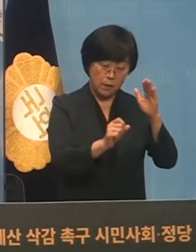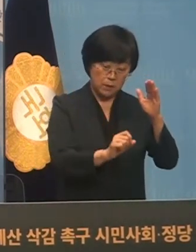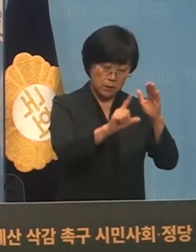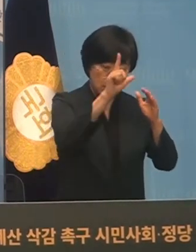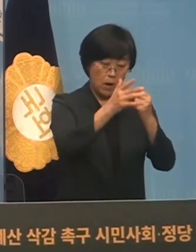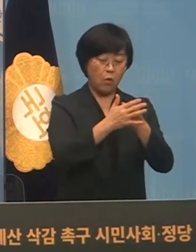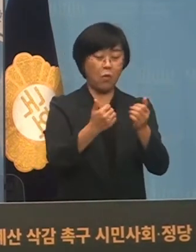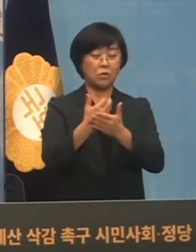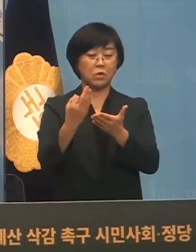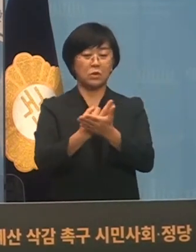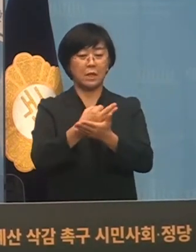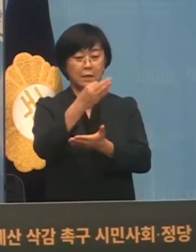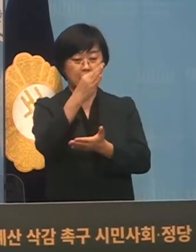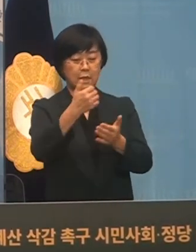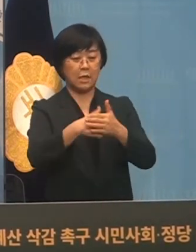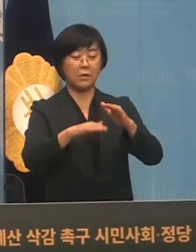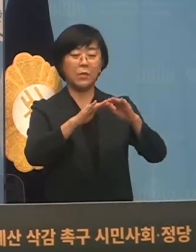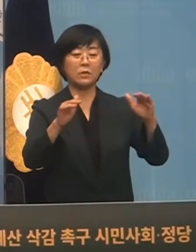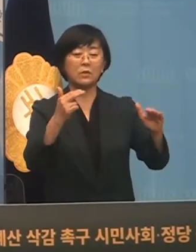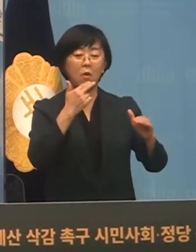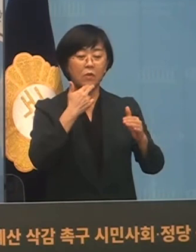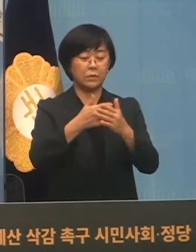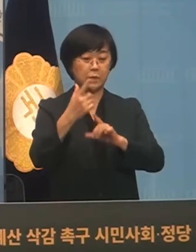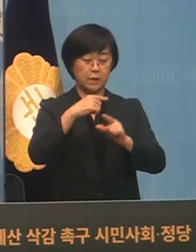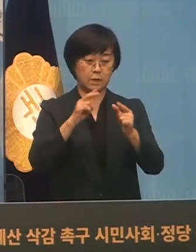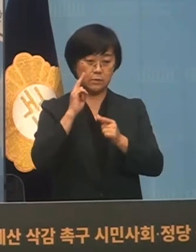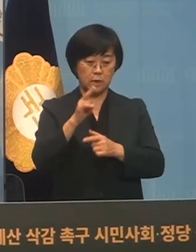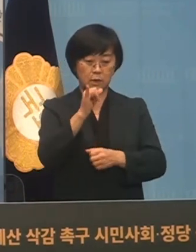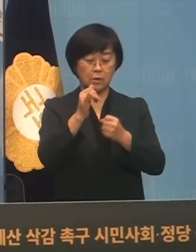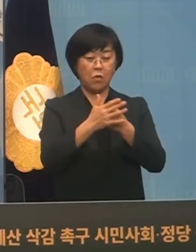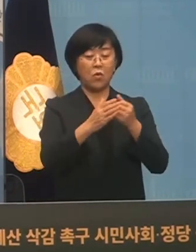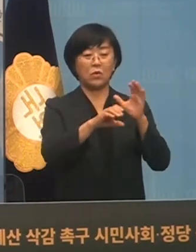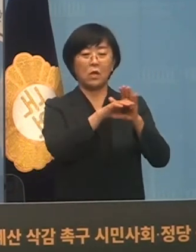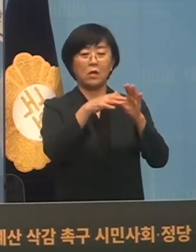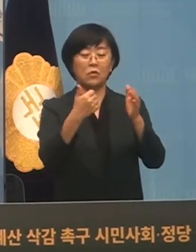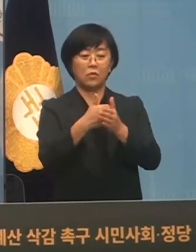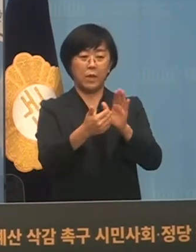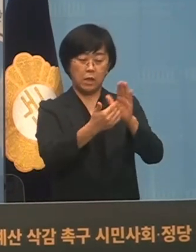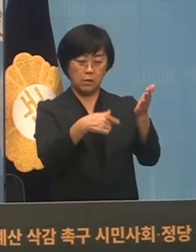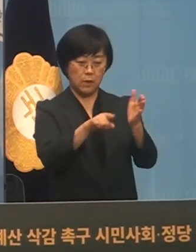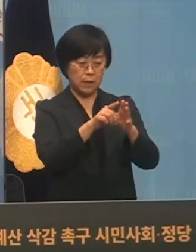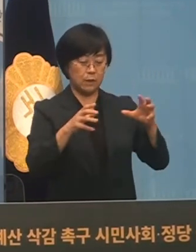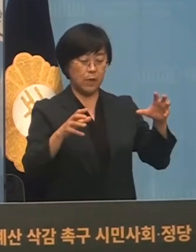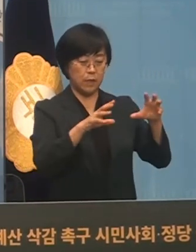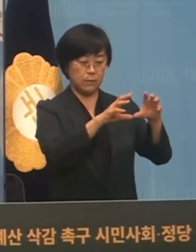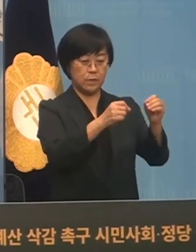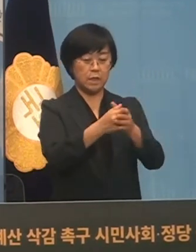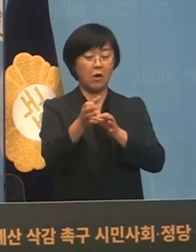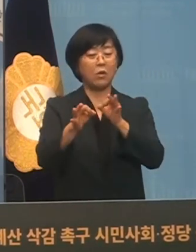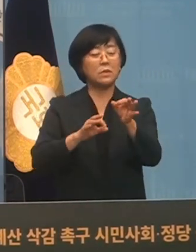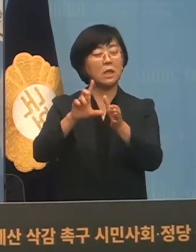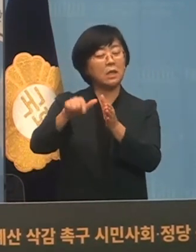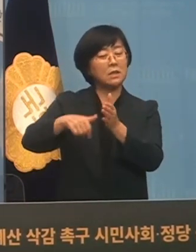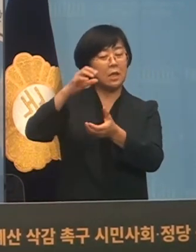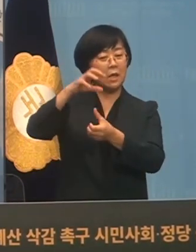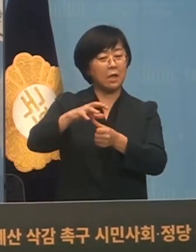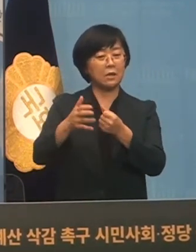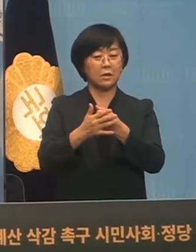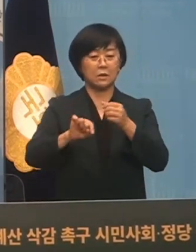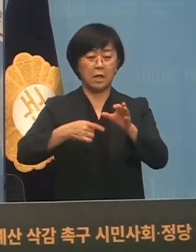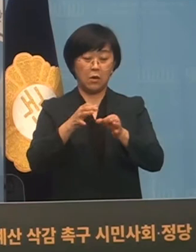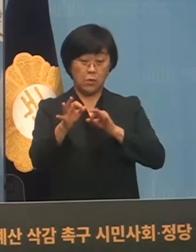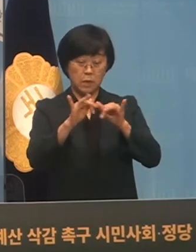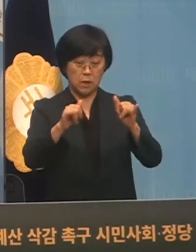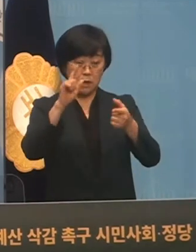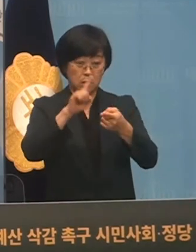소득과 자산의 불평등은 날이 갈수록 심화하고 있습니다. 코로나19 방역을 위한 집합금지, 영업제한 조치 등으로 피해를 입은